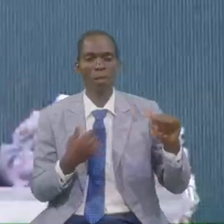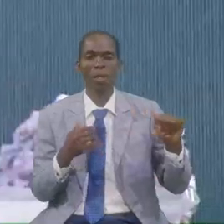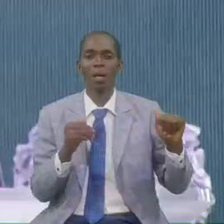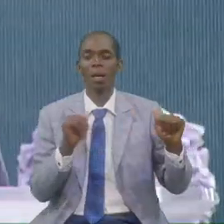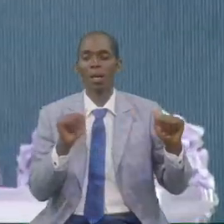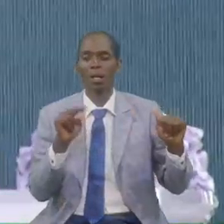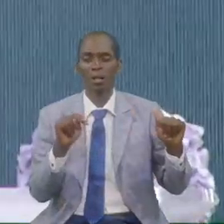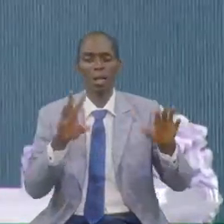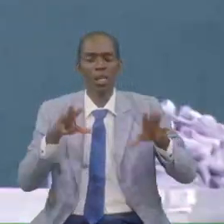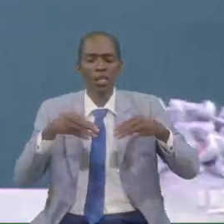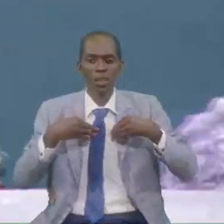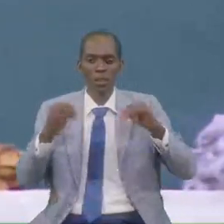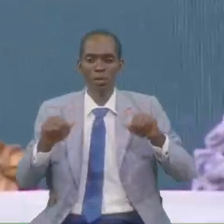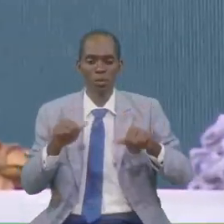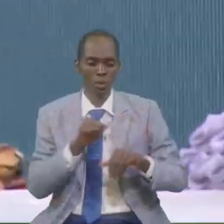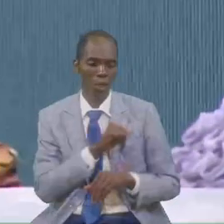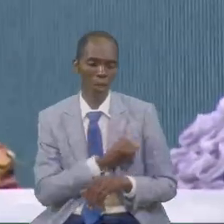Ayez une attitude acceptable.